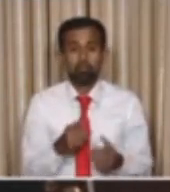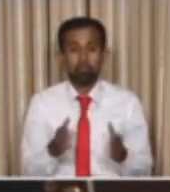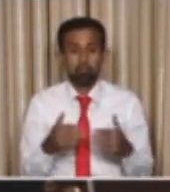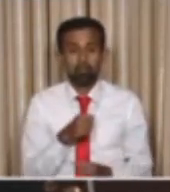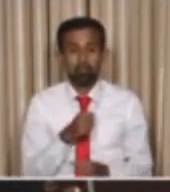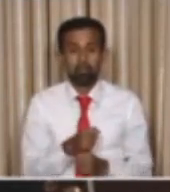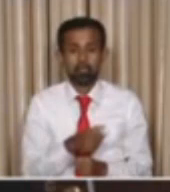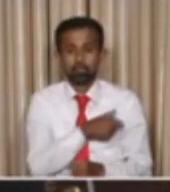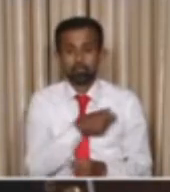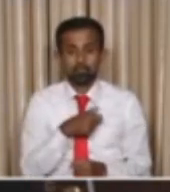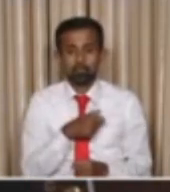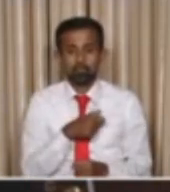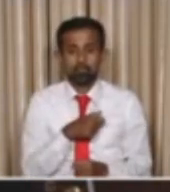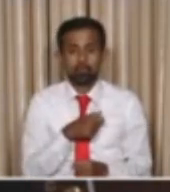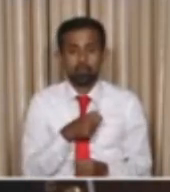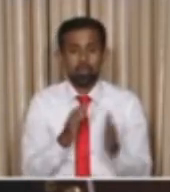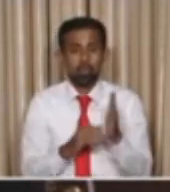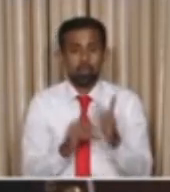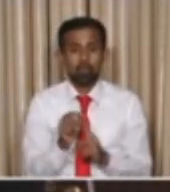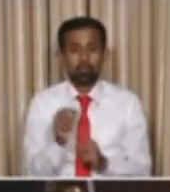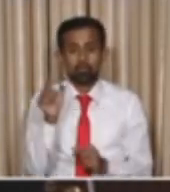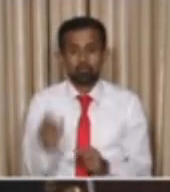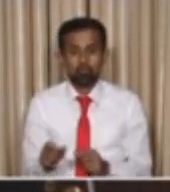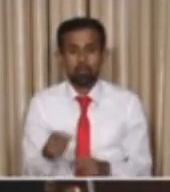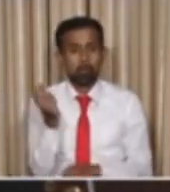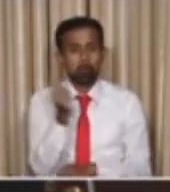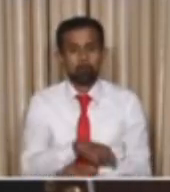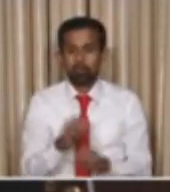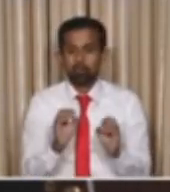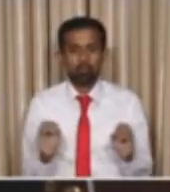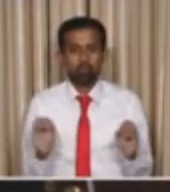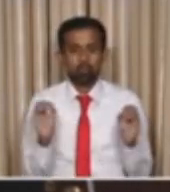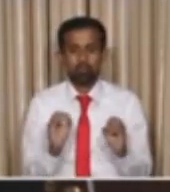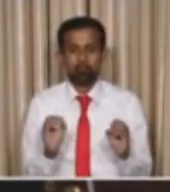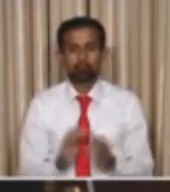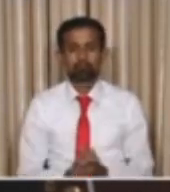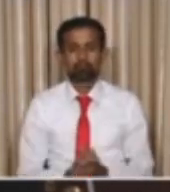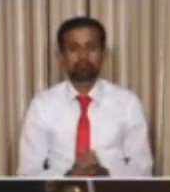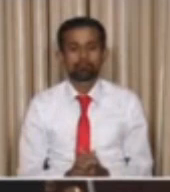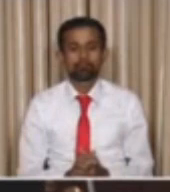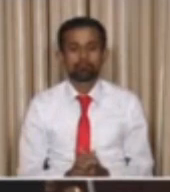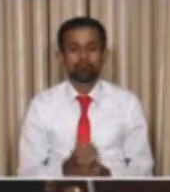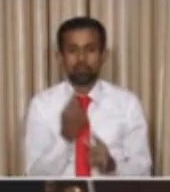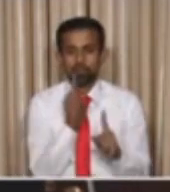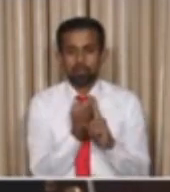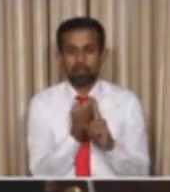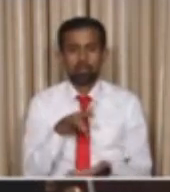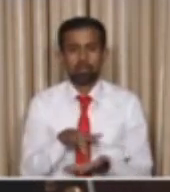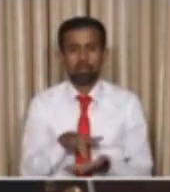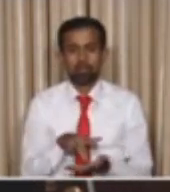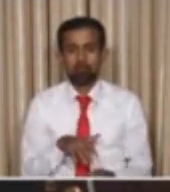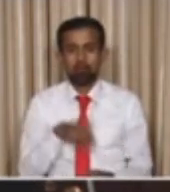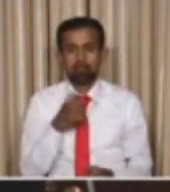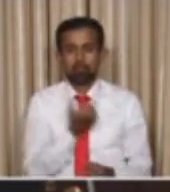තවමත් රාජ්‍ය නායකත්වයවත් අදාළ අමාත්‍යවරයවත් කිසිදු පියවරක් ගන්නේ නැහැ. ගරු සභාපතිතුමනි මහනුවර නගරයේ